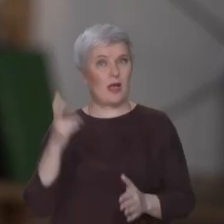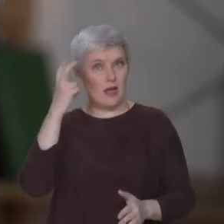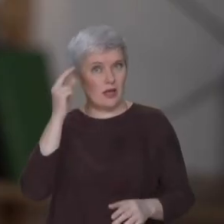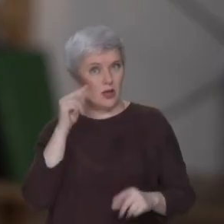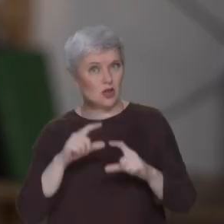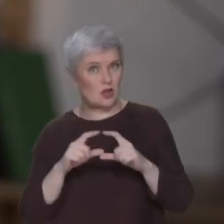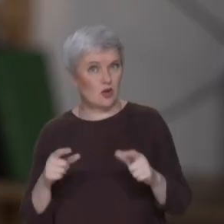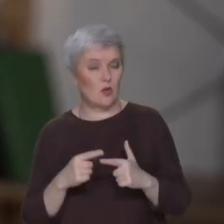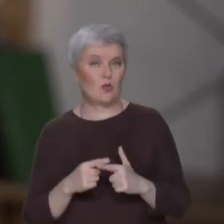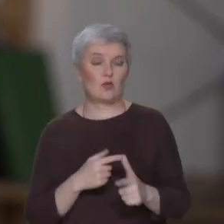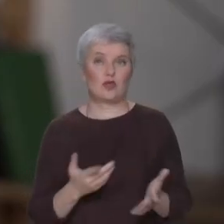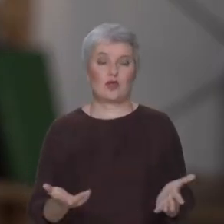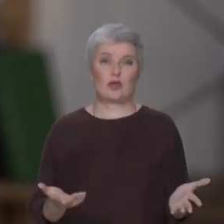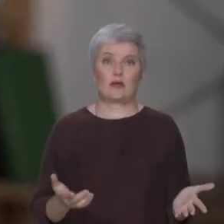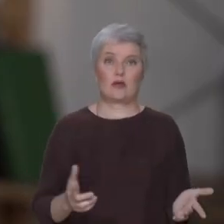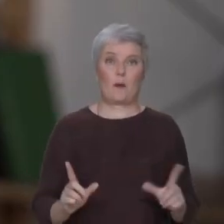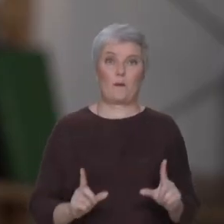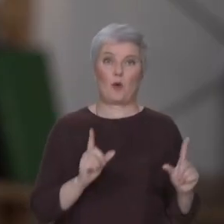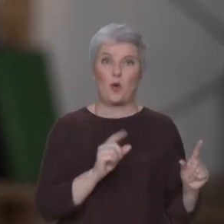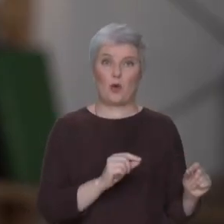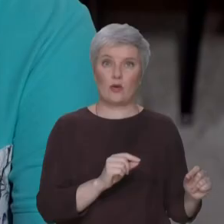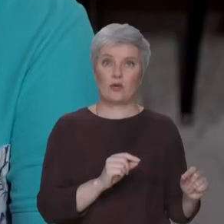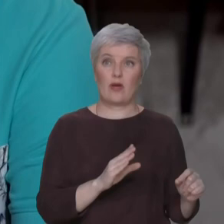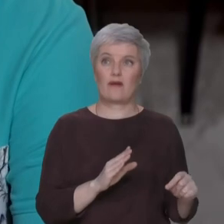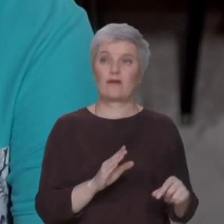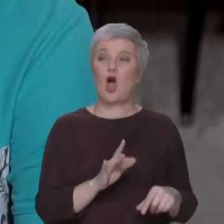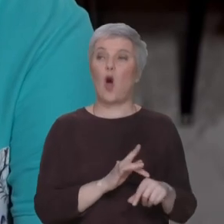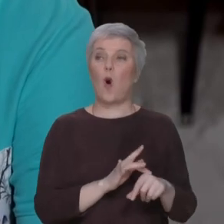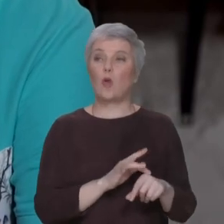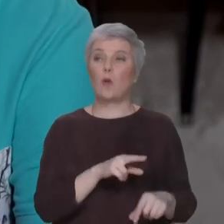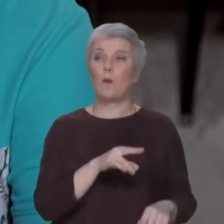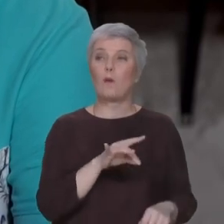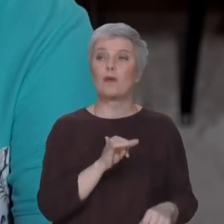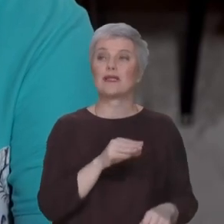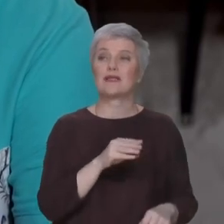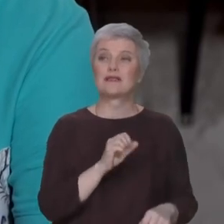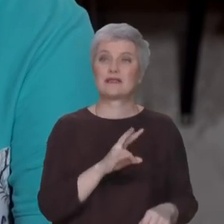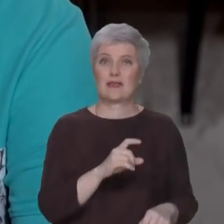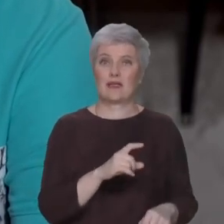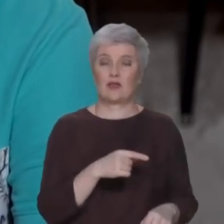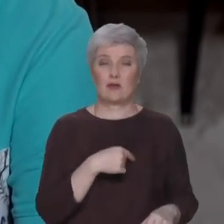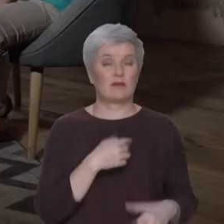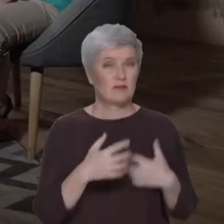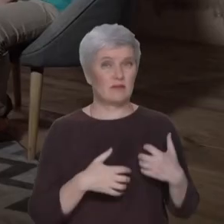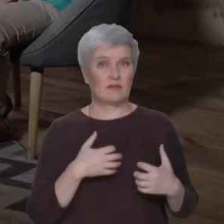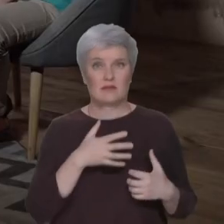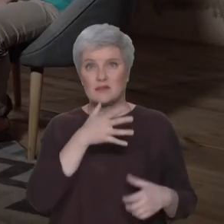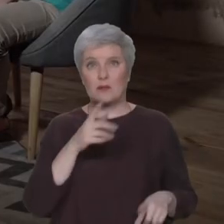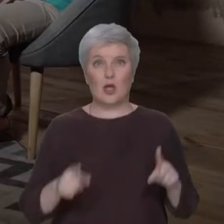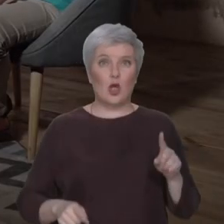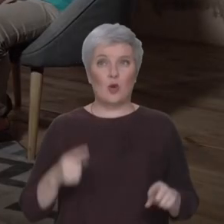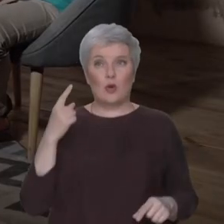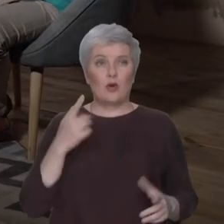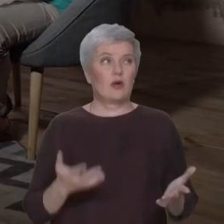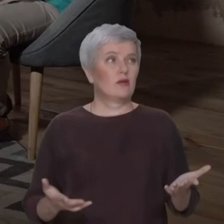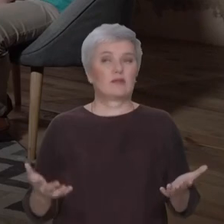школу, чи вони все-таки поїдуть в голу пристань. Знаєте, воно болить, але в сенсі ти там періодично собі